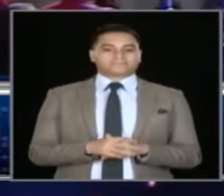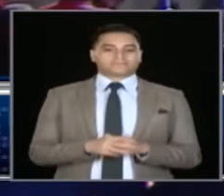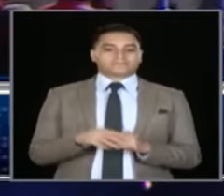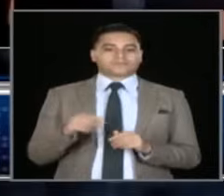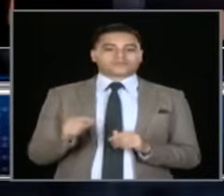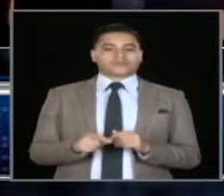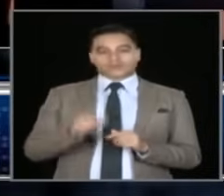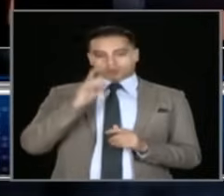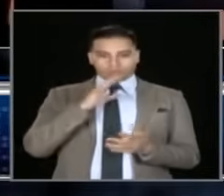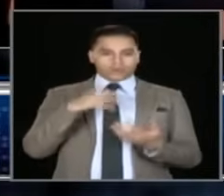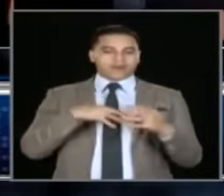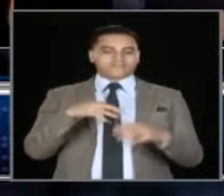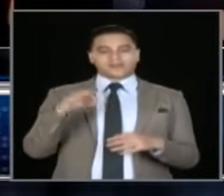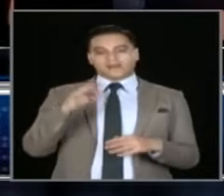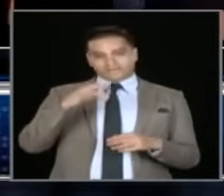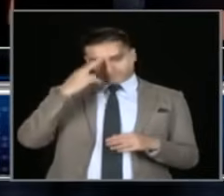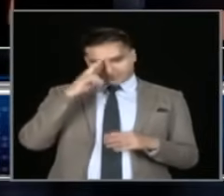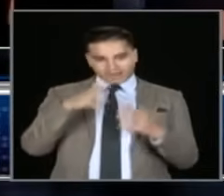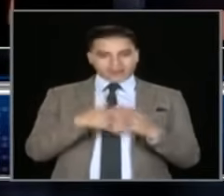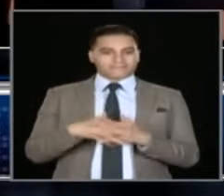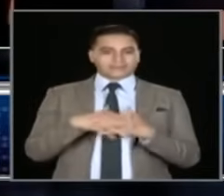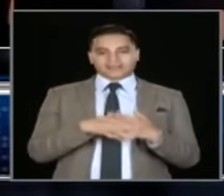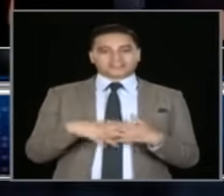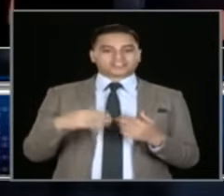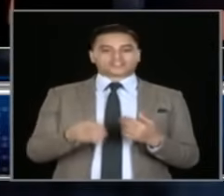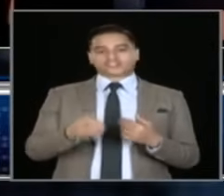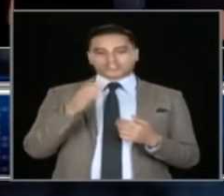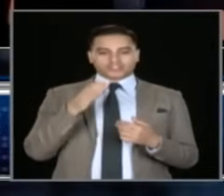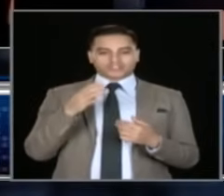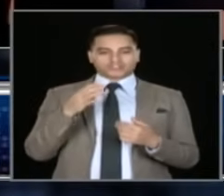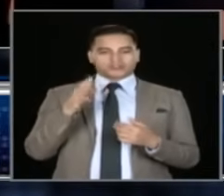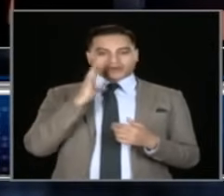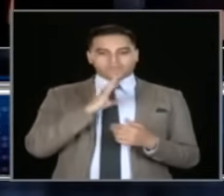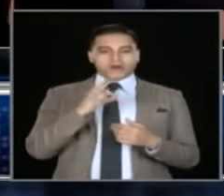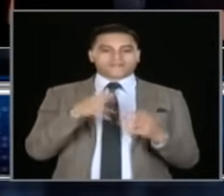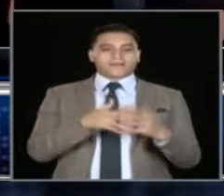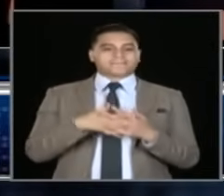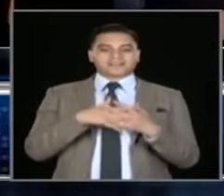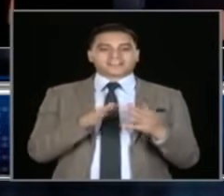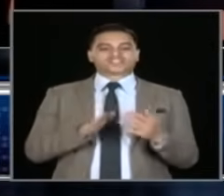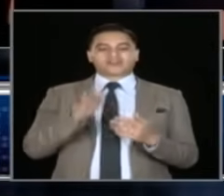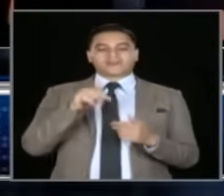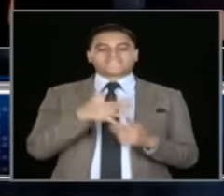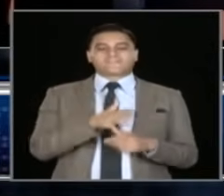جغرافيا. في أي من دول أمريكا الشمالية تقع بحيرة بروستر؟